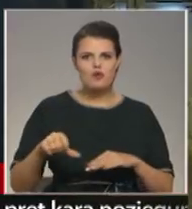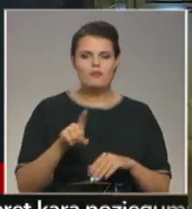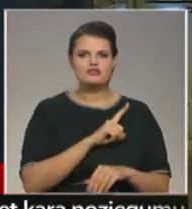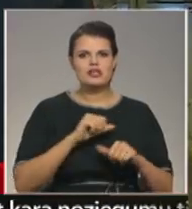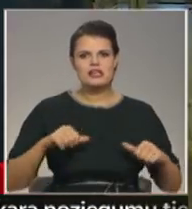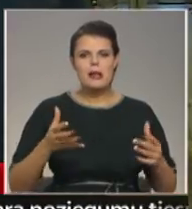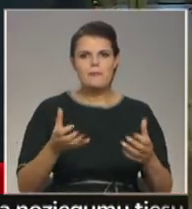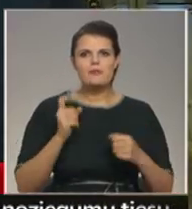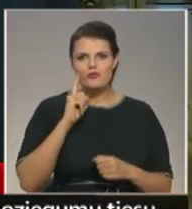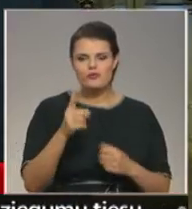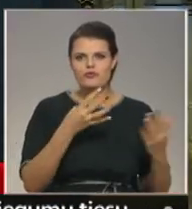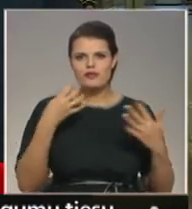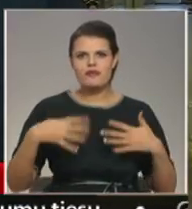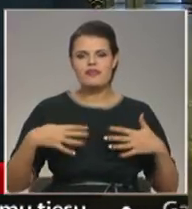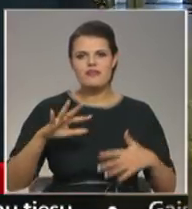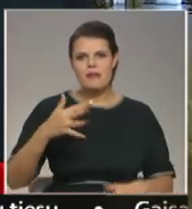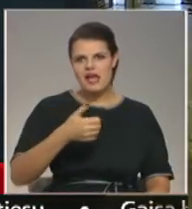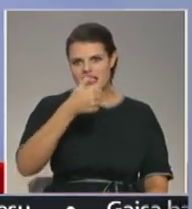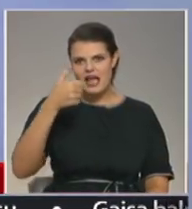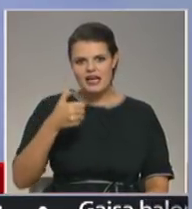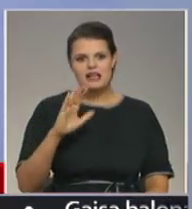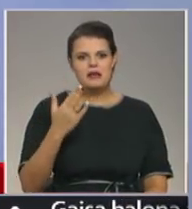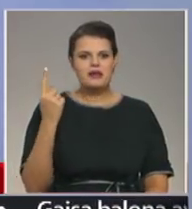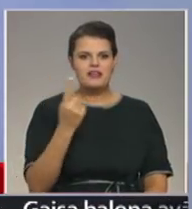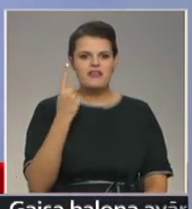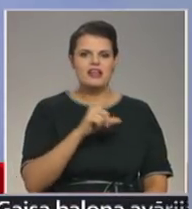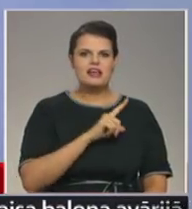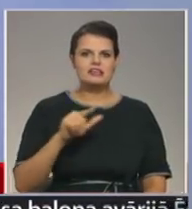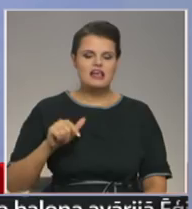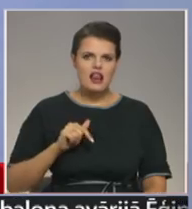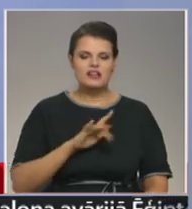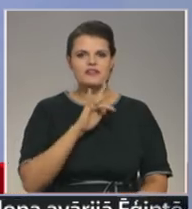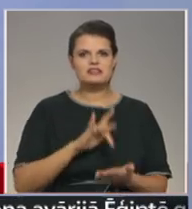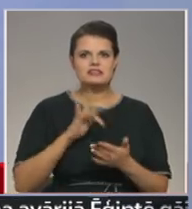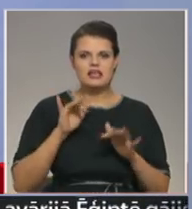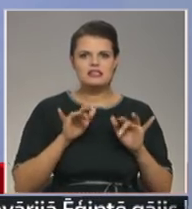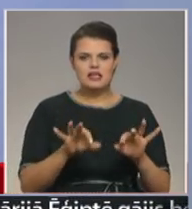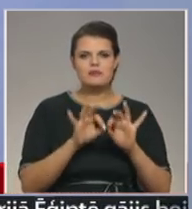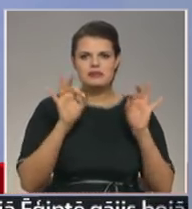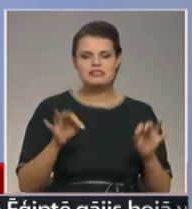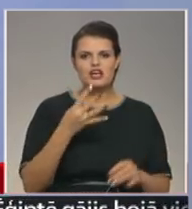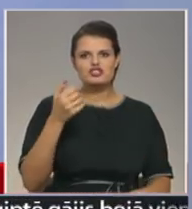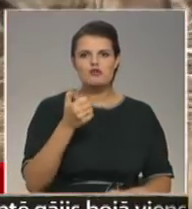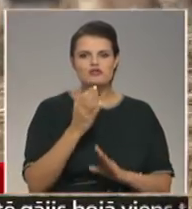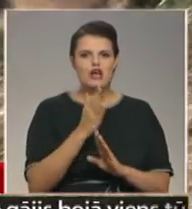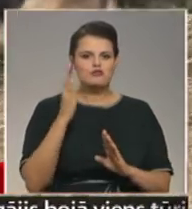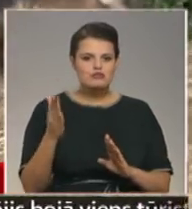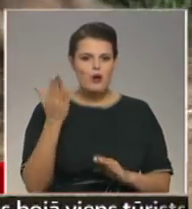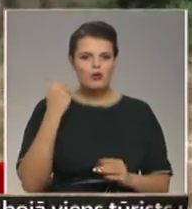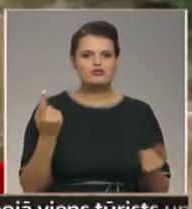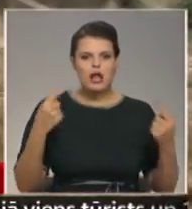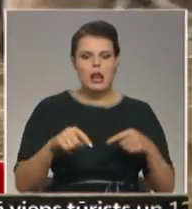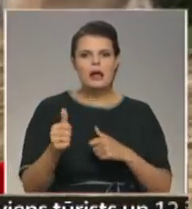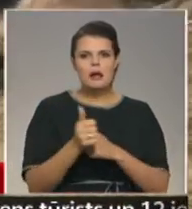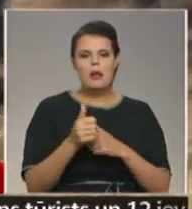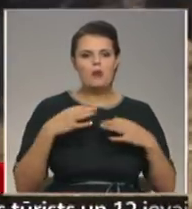dienestā tika pieņemts 1995. Gadā, bet vienīgais Latvijas kinoloģijas centrs darbību uzsāka 4 gadus vēlāk kopš tā laika